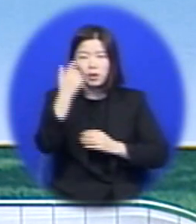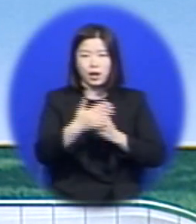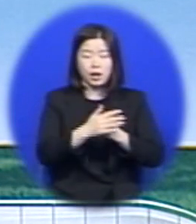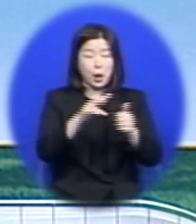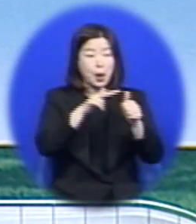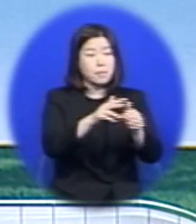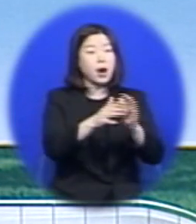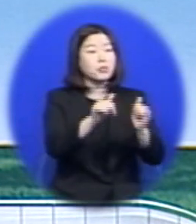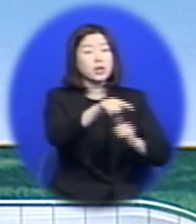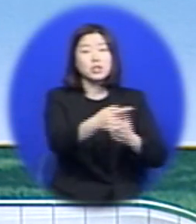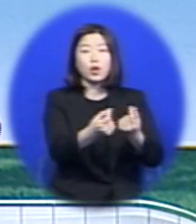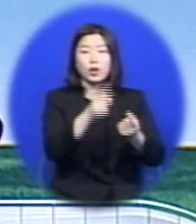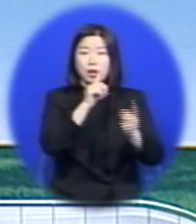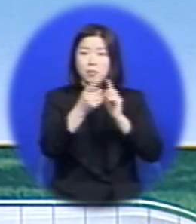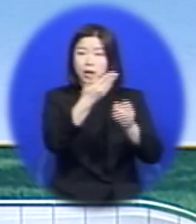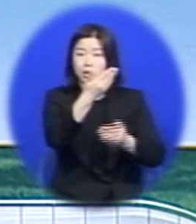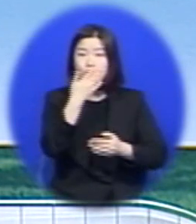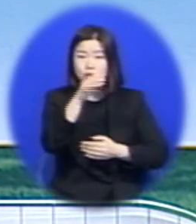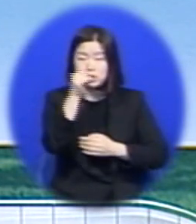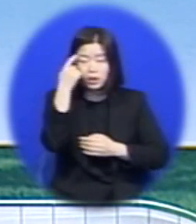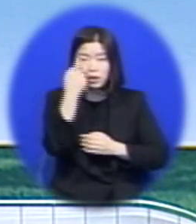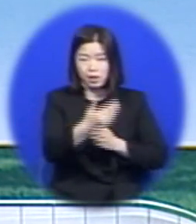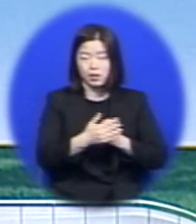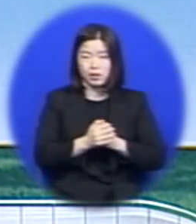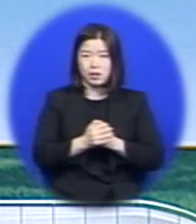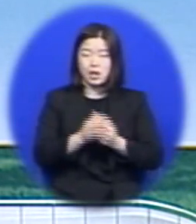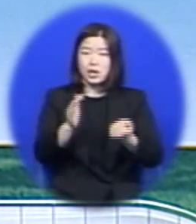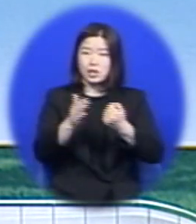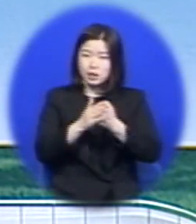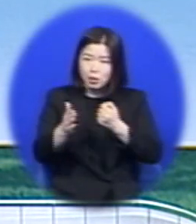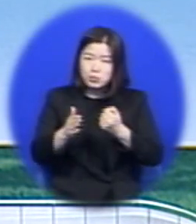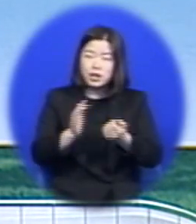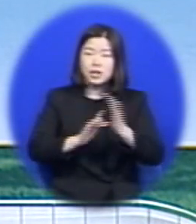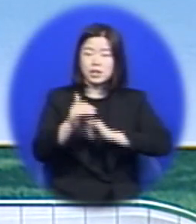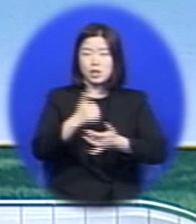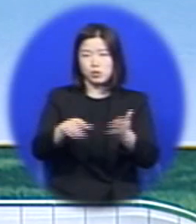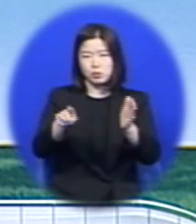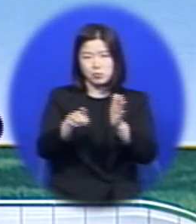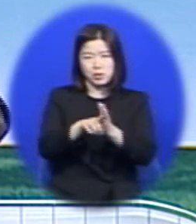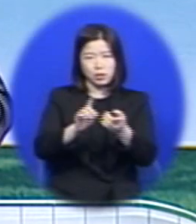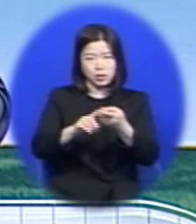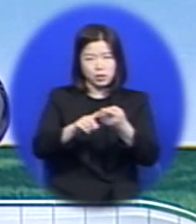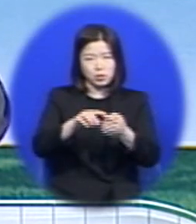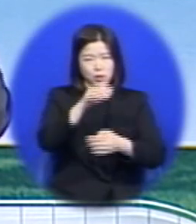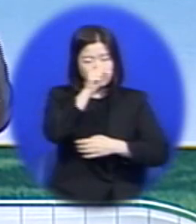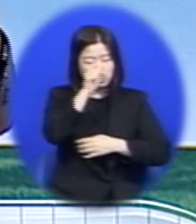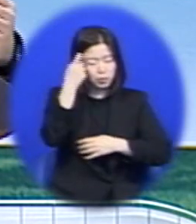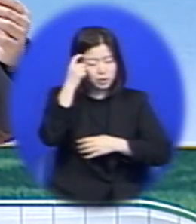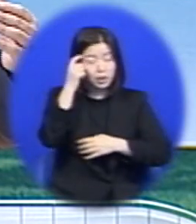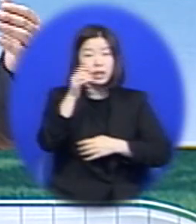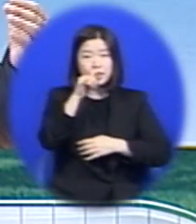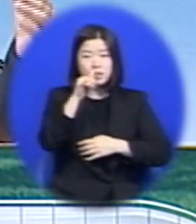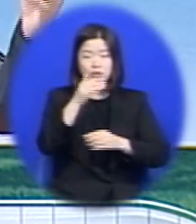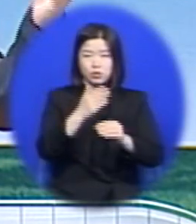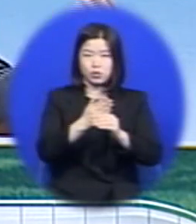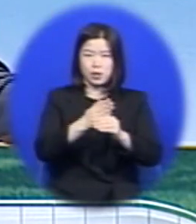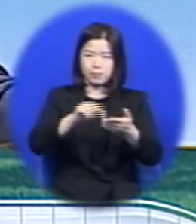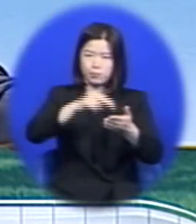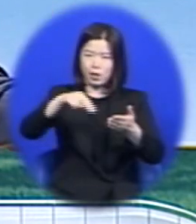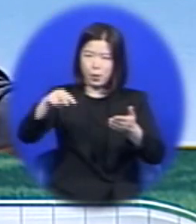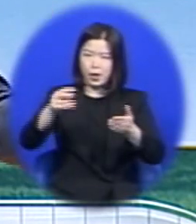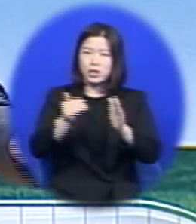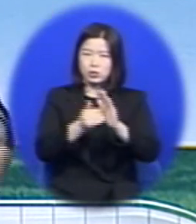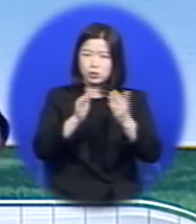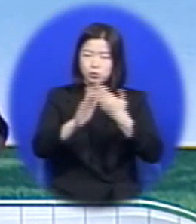정도. 그래서 예수를 믿는 것에 대해서 상당한 호감을 가지고 있다가 그가 이제 방랑생활을 끝나고